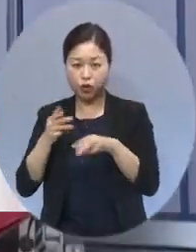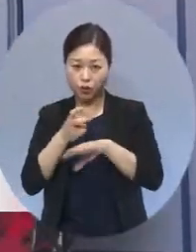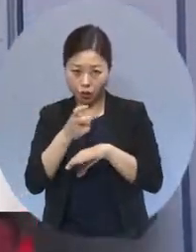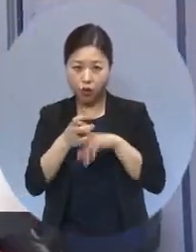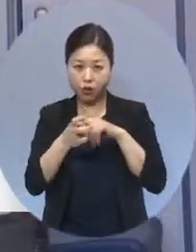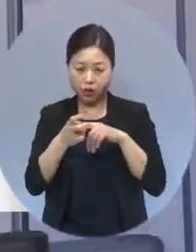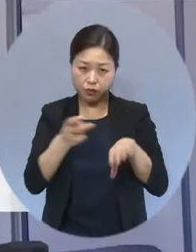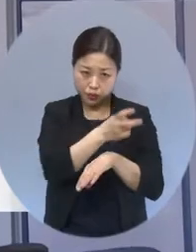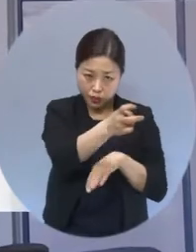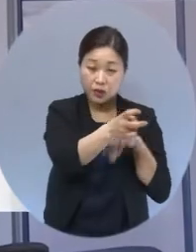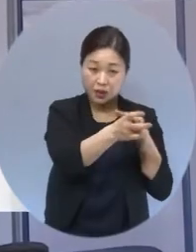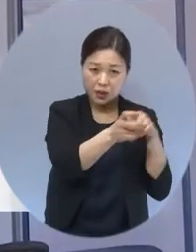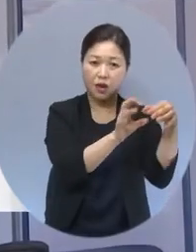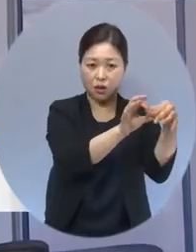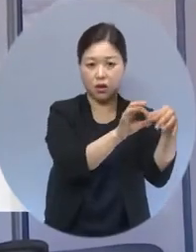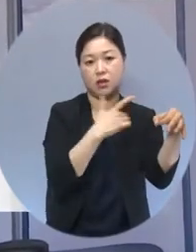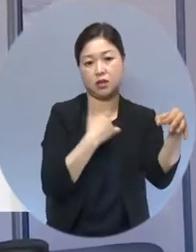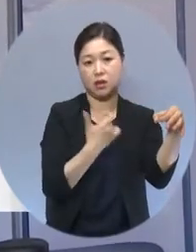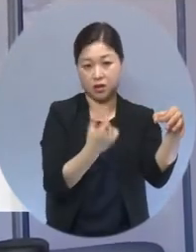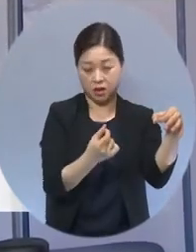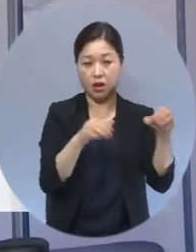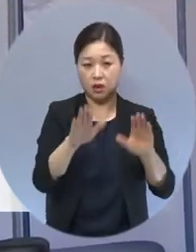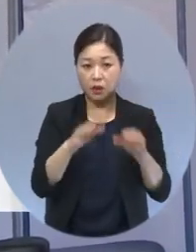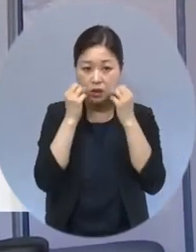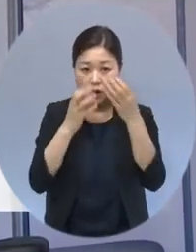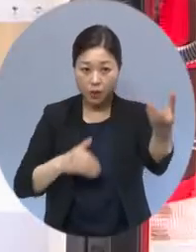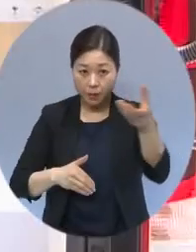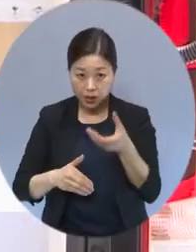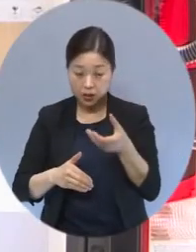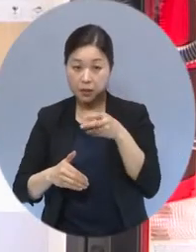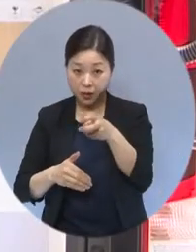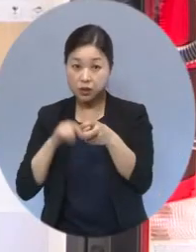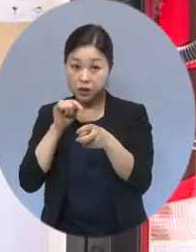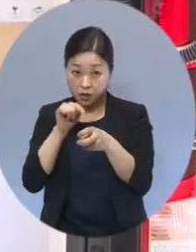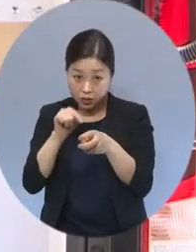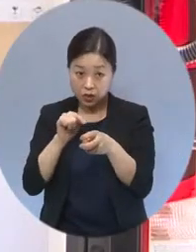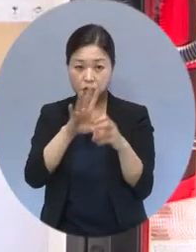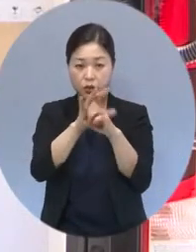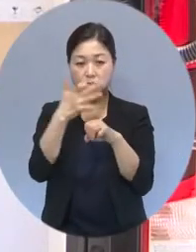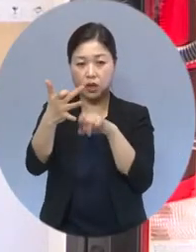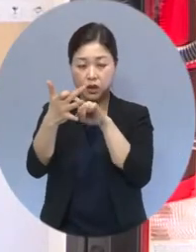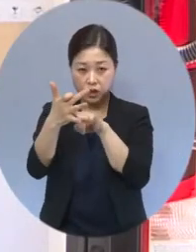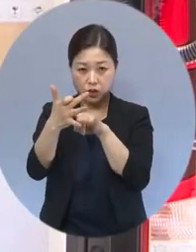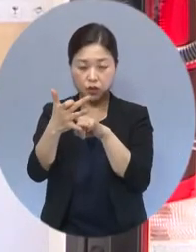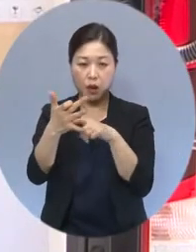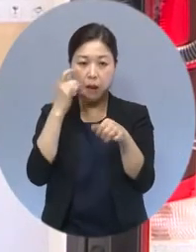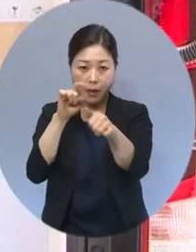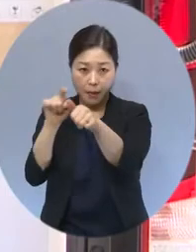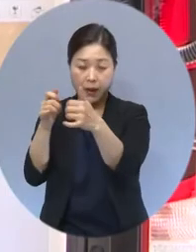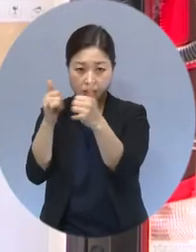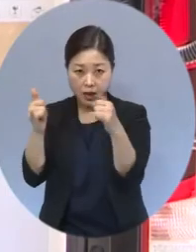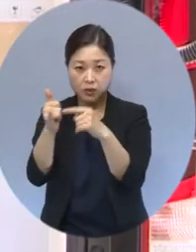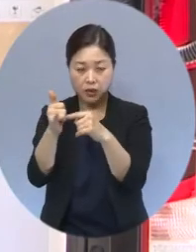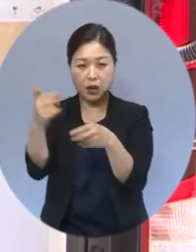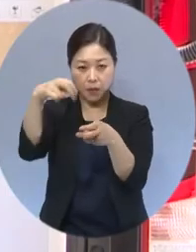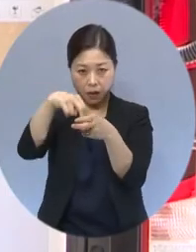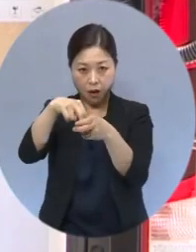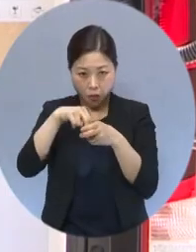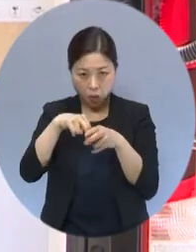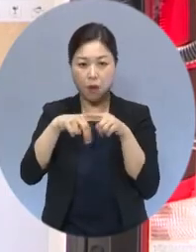이번에 기증받은 닭이 는 음악 구급차를 통해 고로 날고 등 신종 감염병 환자 a 송 체계를 개선할 수 있게